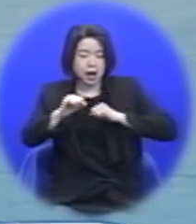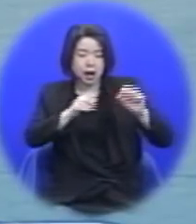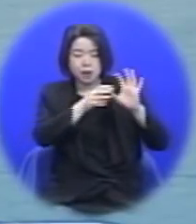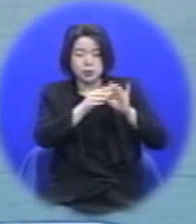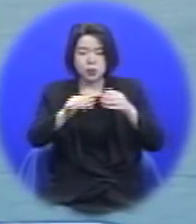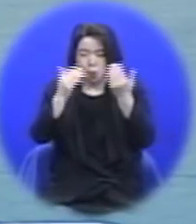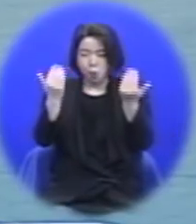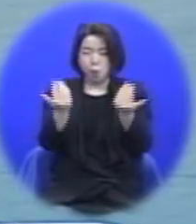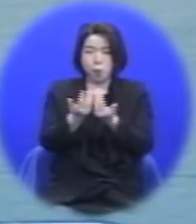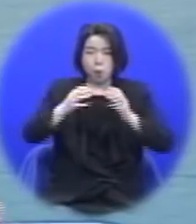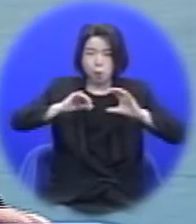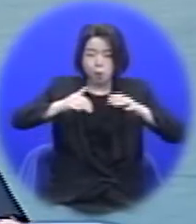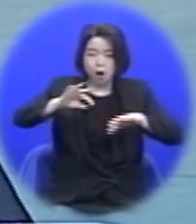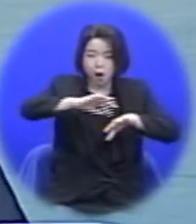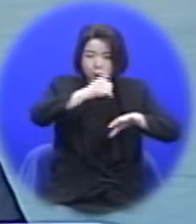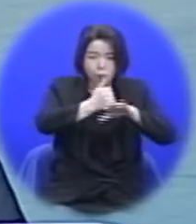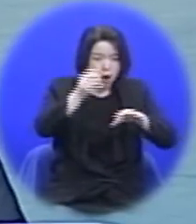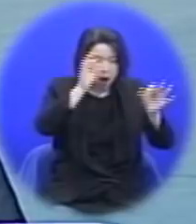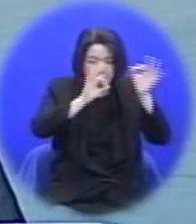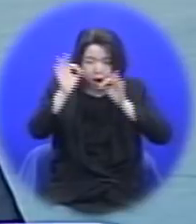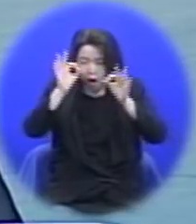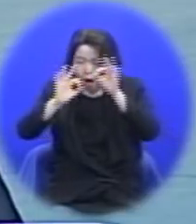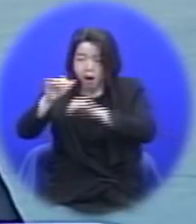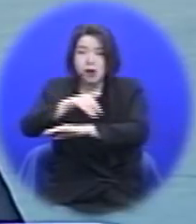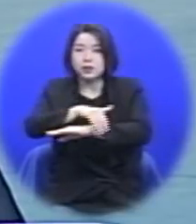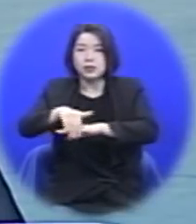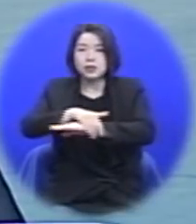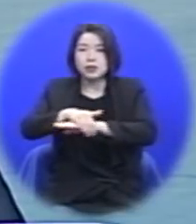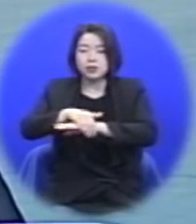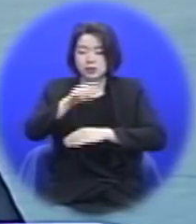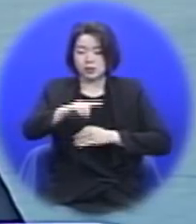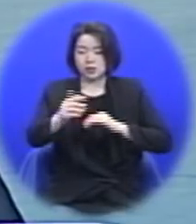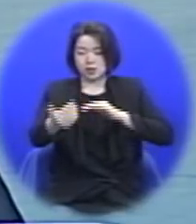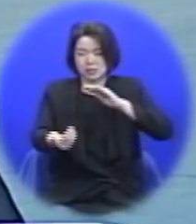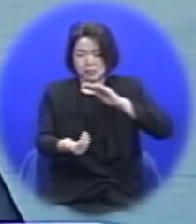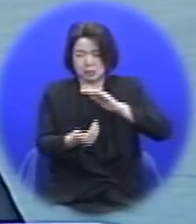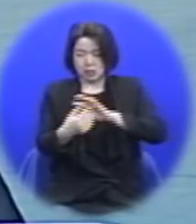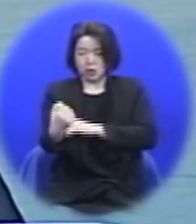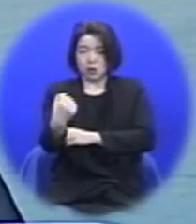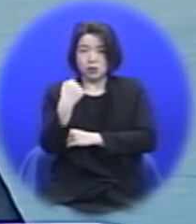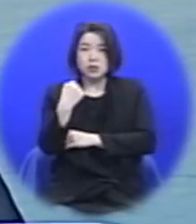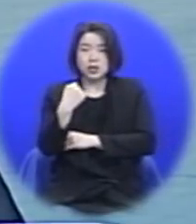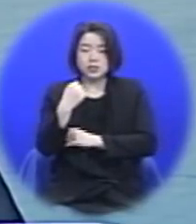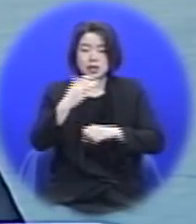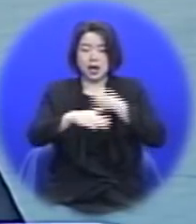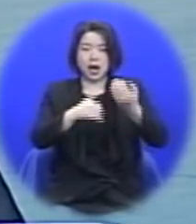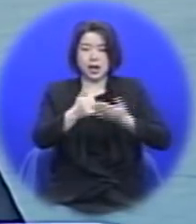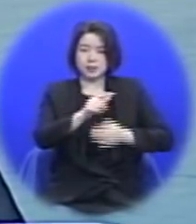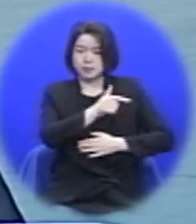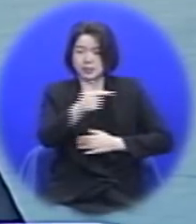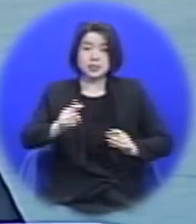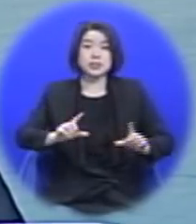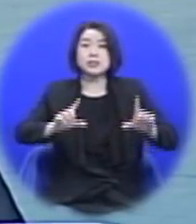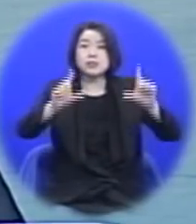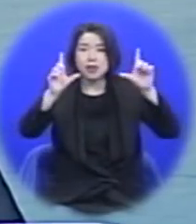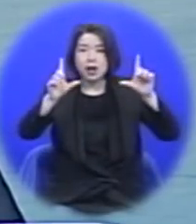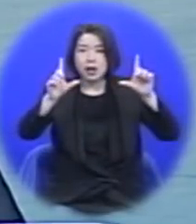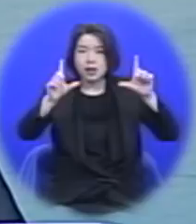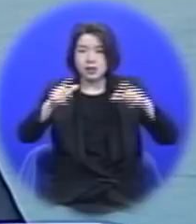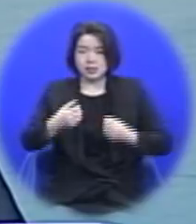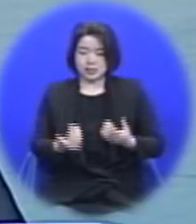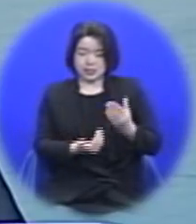온 세계 왕들을 찾아 돌아다니는데 그것은 전능하신 하나님의 큰 날에 일어날 전쟁에